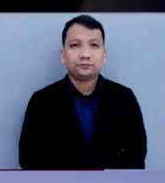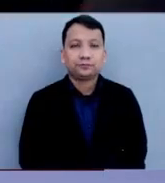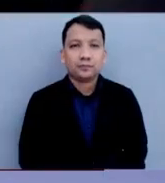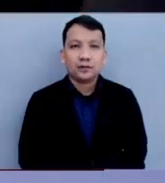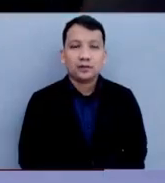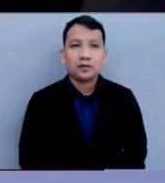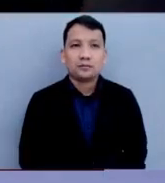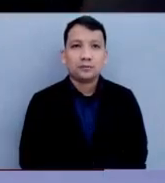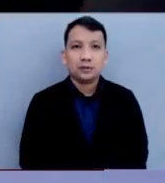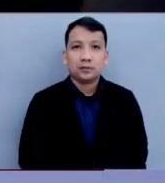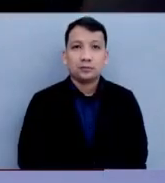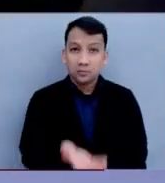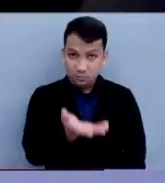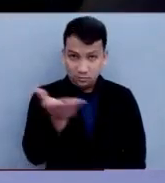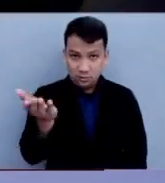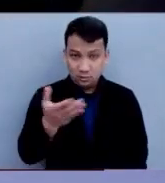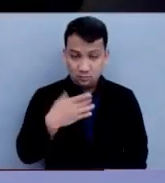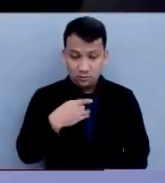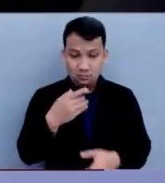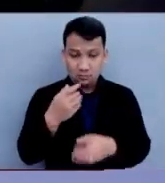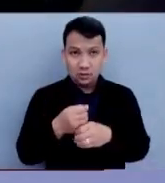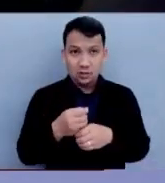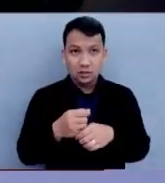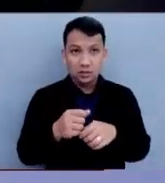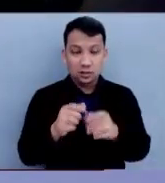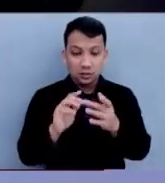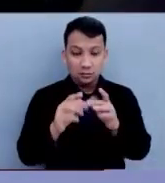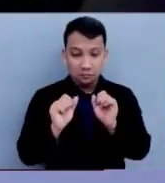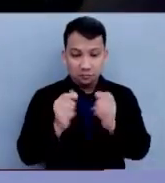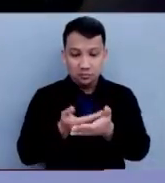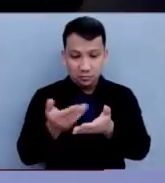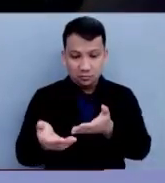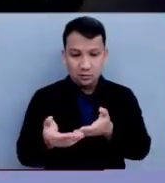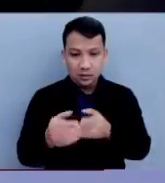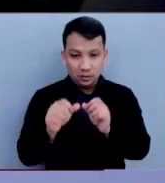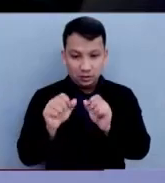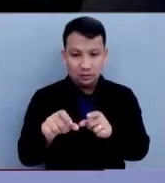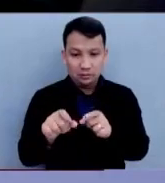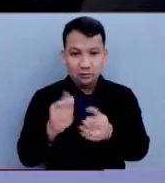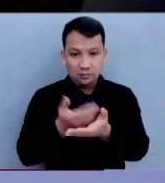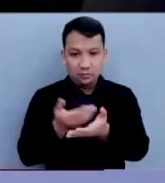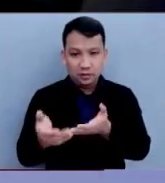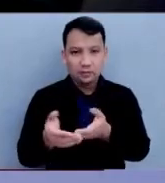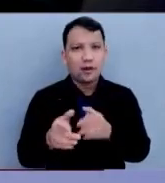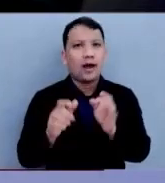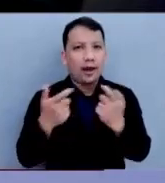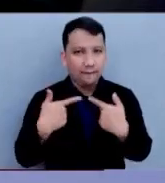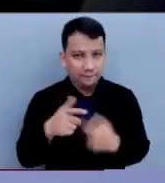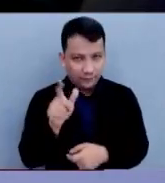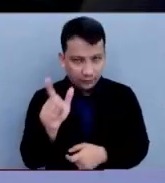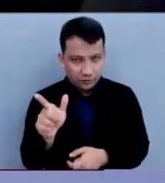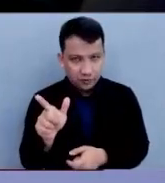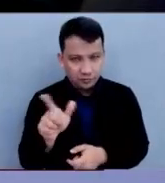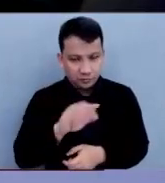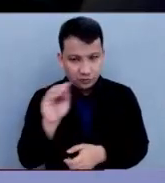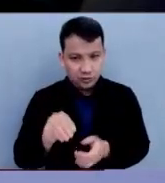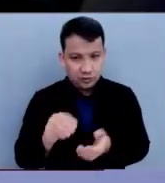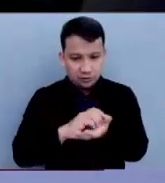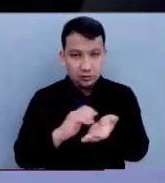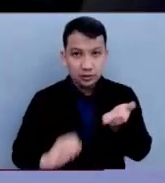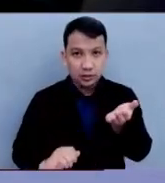Sa mga mahilig mag-add to cart dyan, meron pa rin dapat po na 20% senior citizen discount kahit online